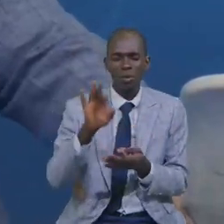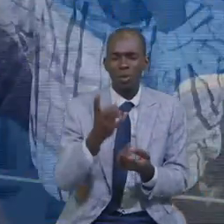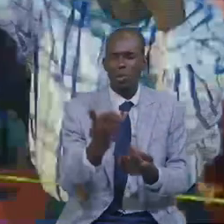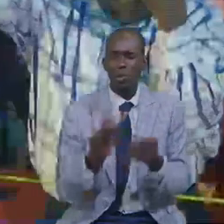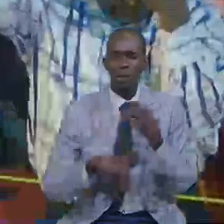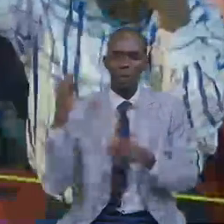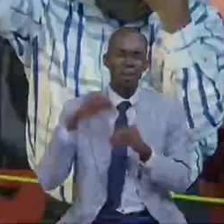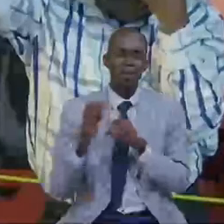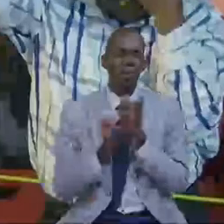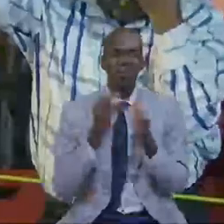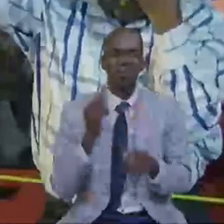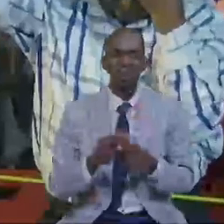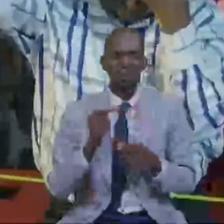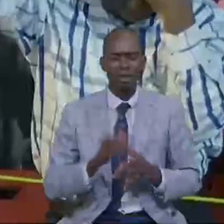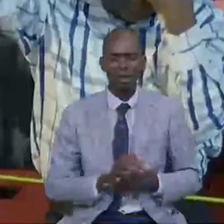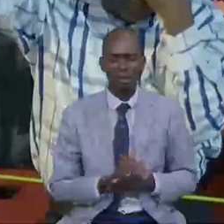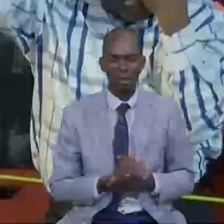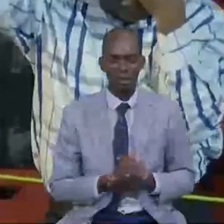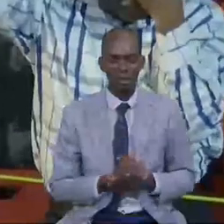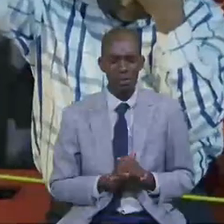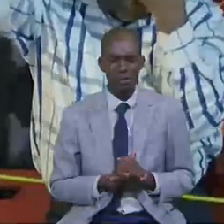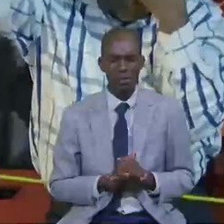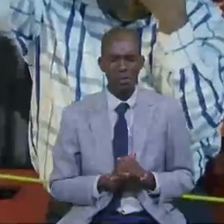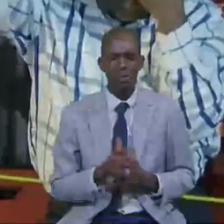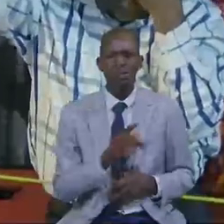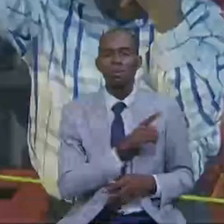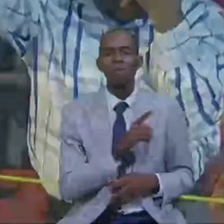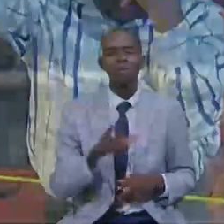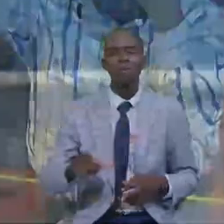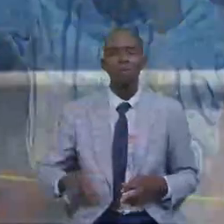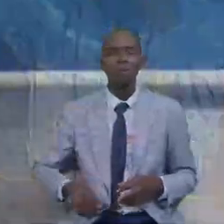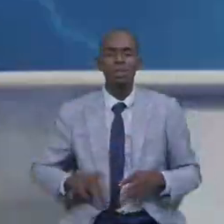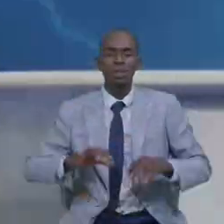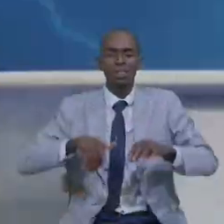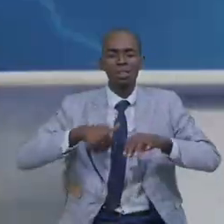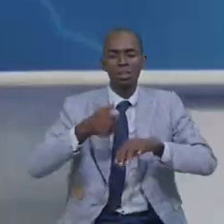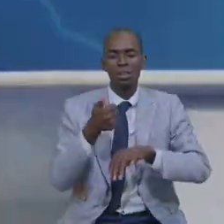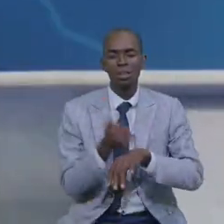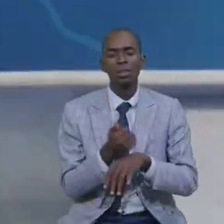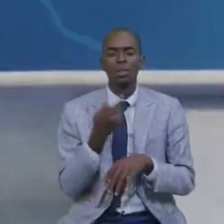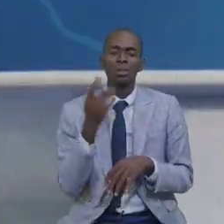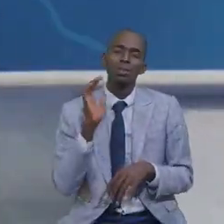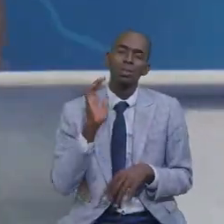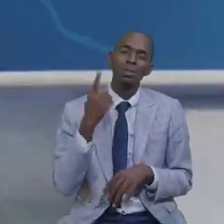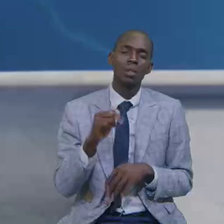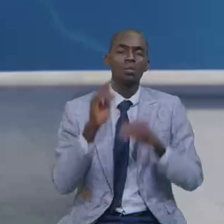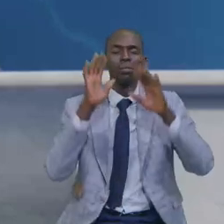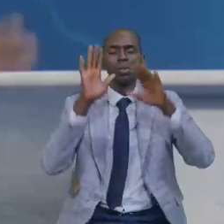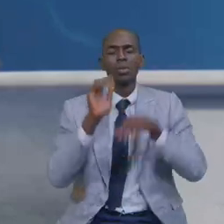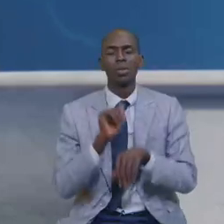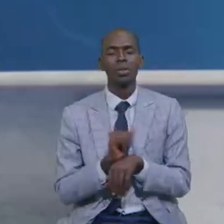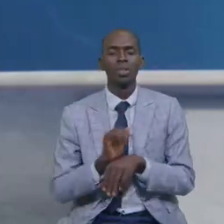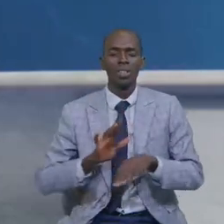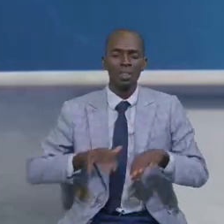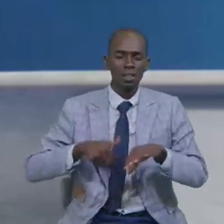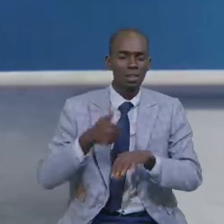sors au nom de Jésus Seigneur confirme le miracle